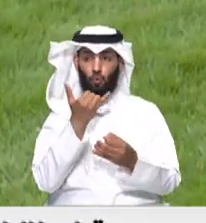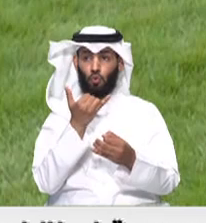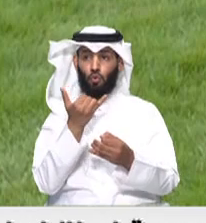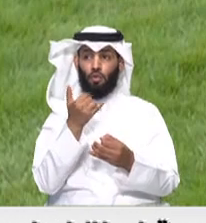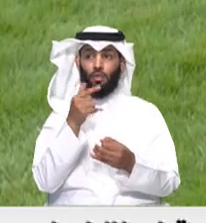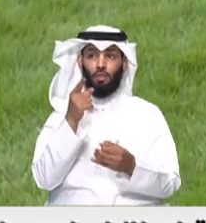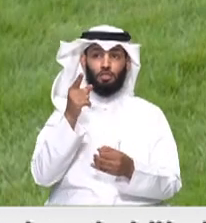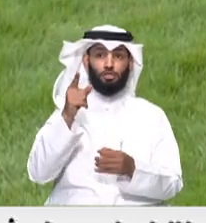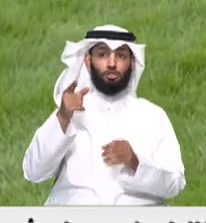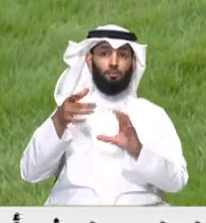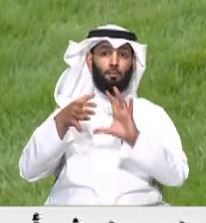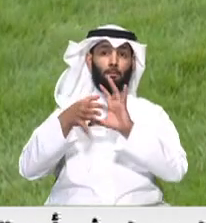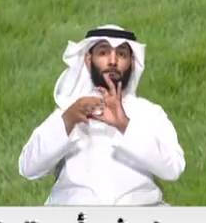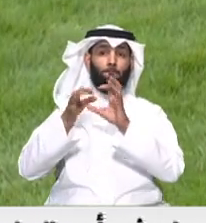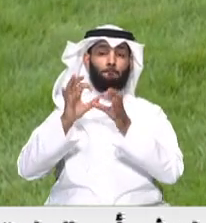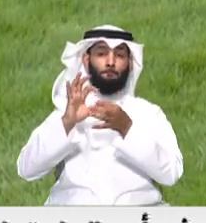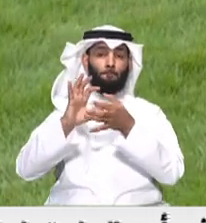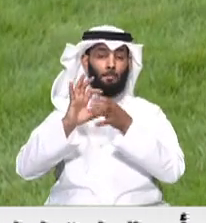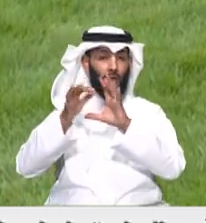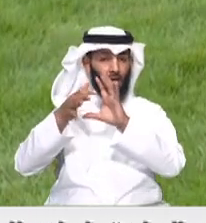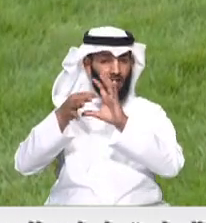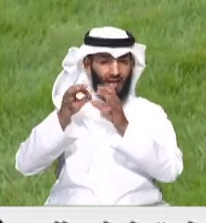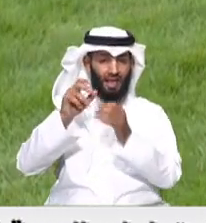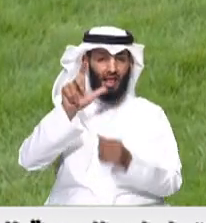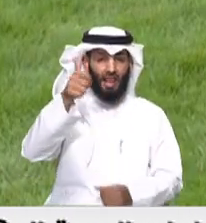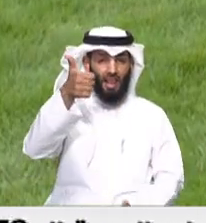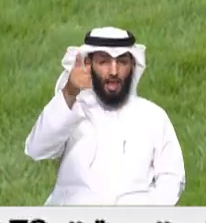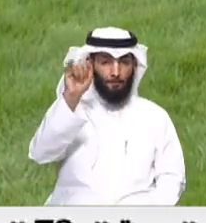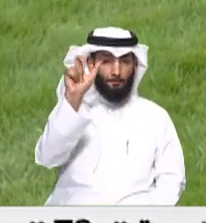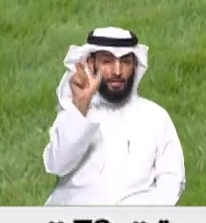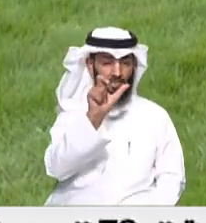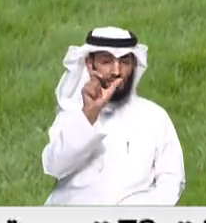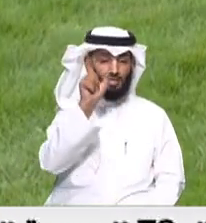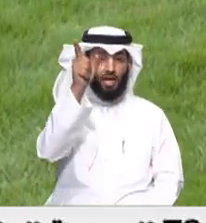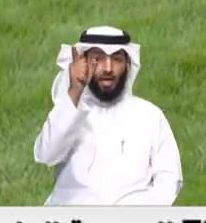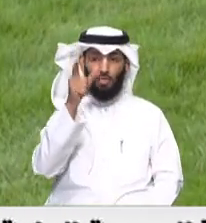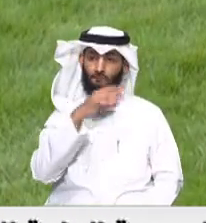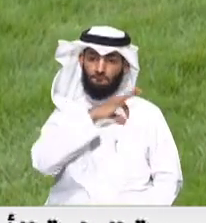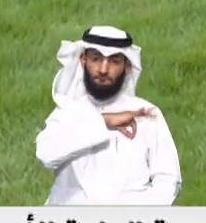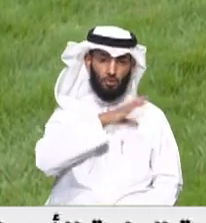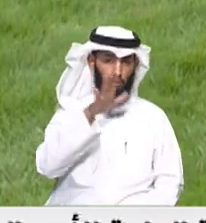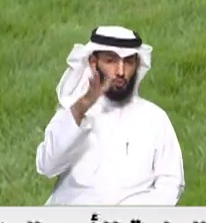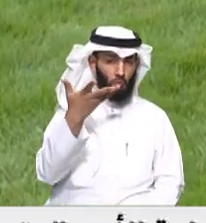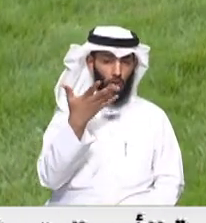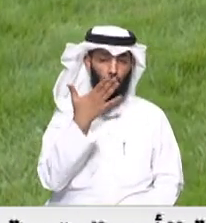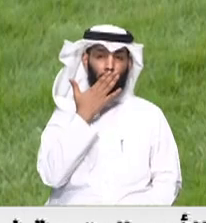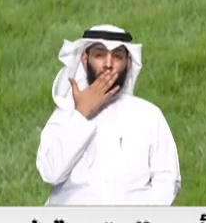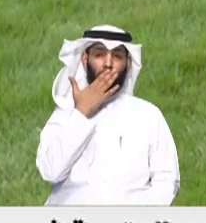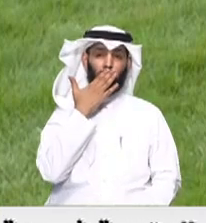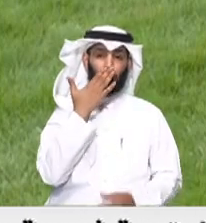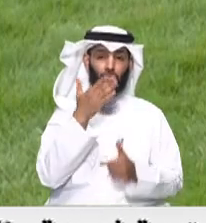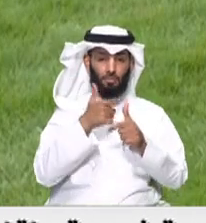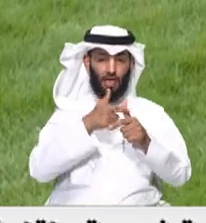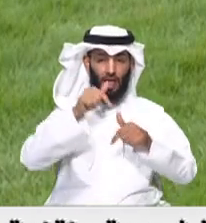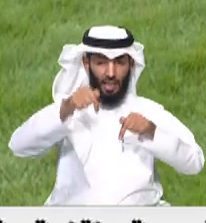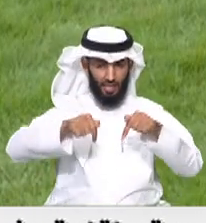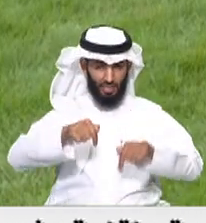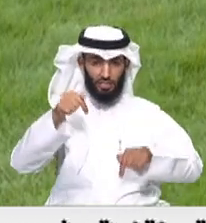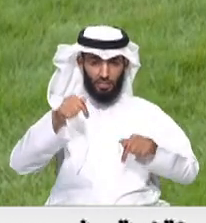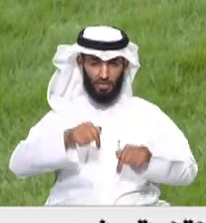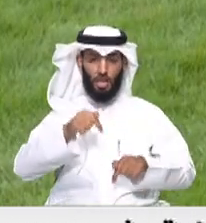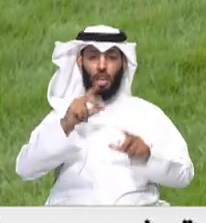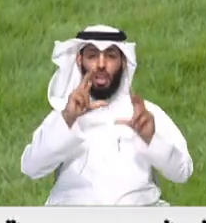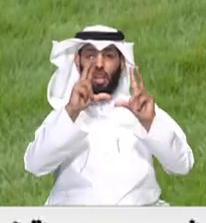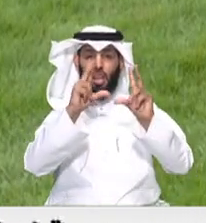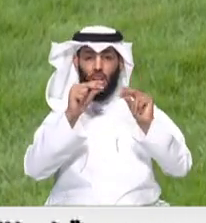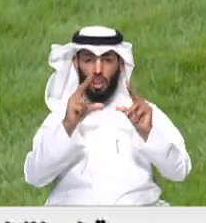الأمن وبعدم جدوى طريقة العمل في الأمم المتحدة، وأيضا الاعتداءات على لبنان الشقيق، تعلم أنه يعني